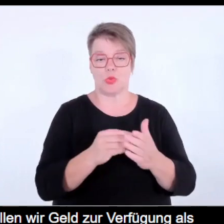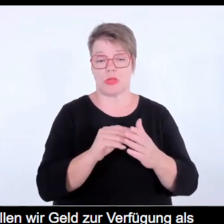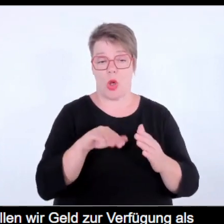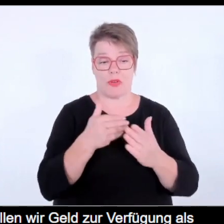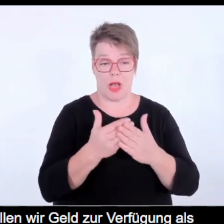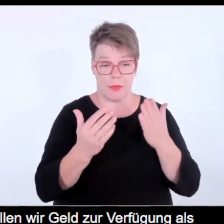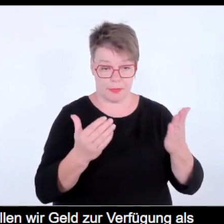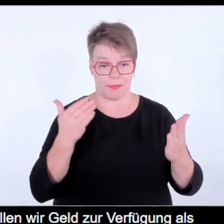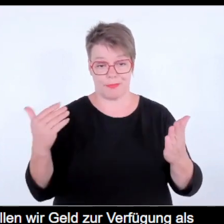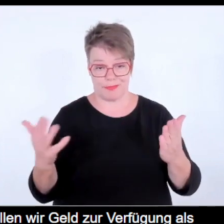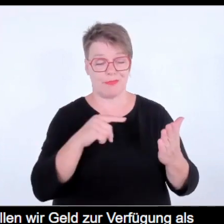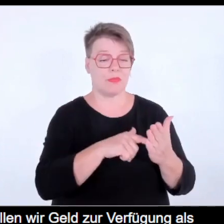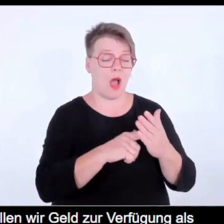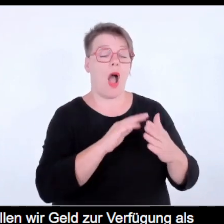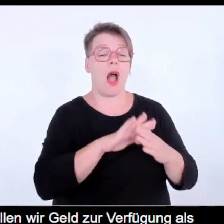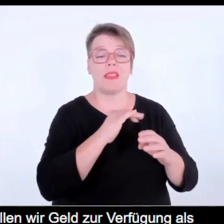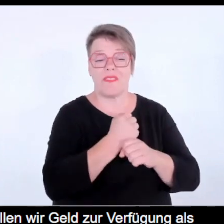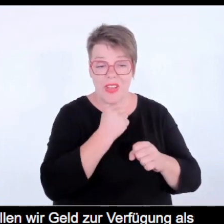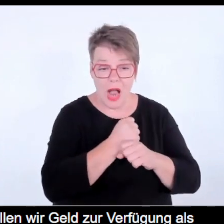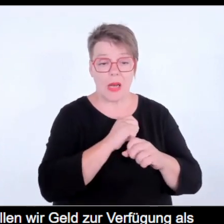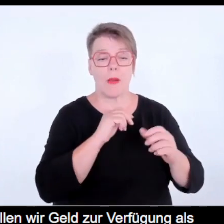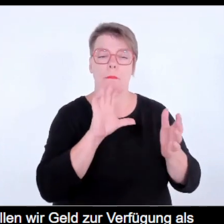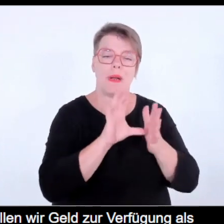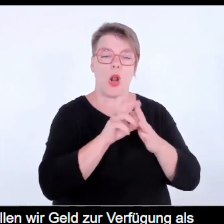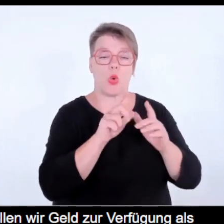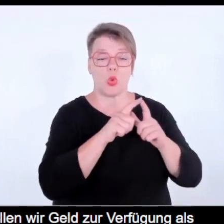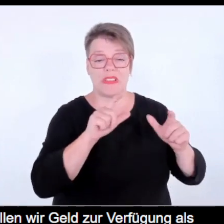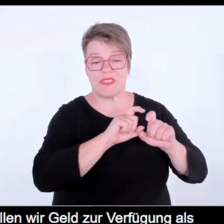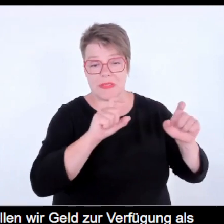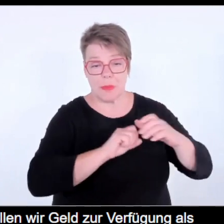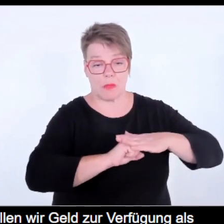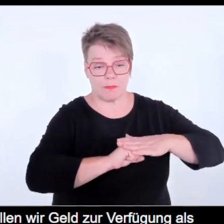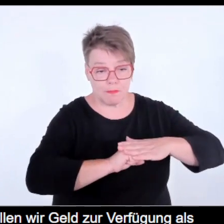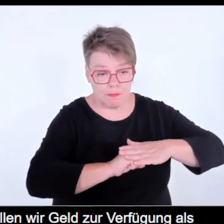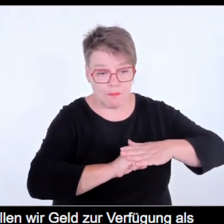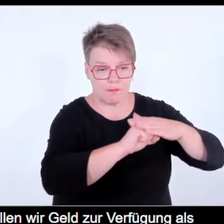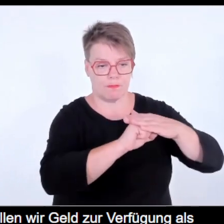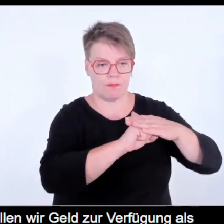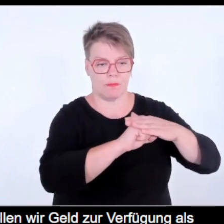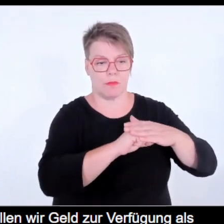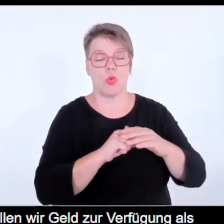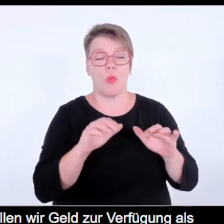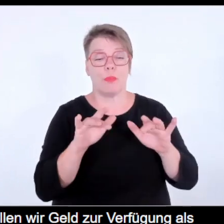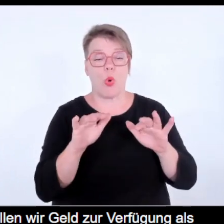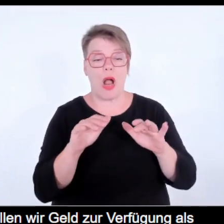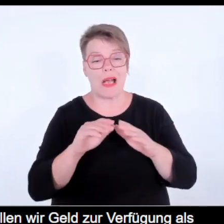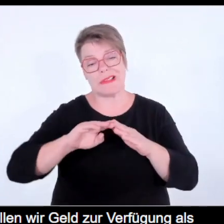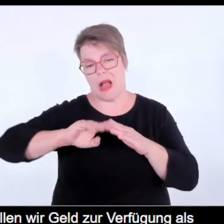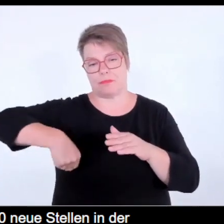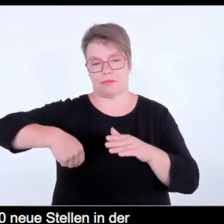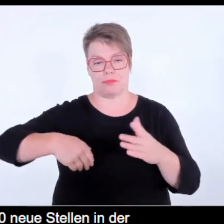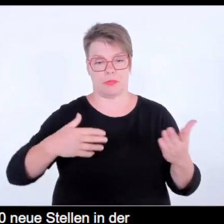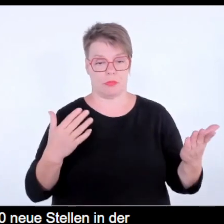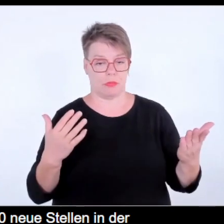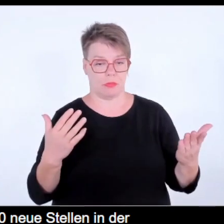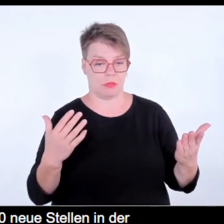Bundeskanzler, EU-Kommissionspräsidentin und, und, und. Es war eine sehr muntere und sehr, sehr gute Zusammenarbeit. Und wir hatten